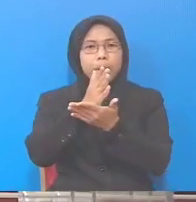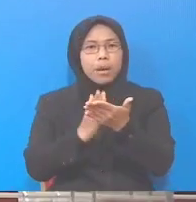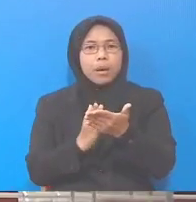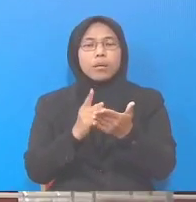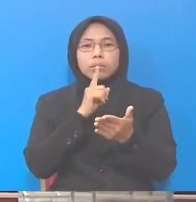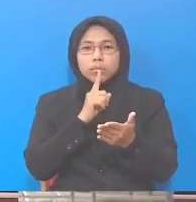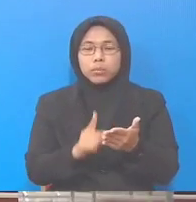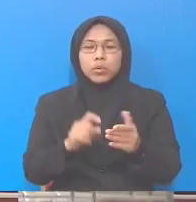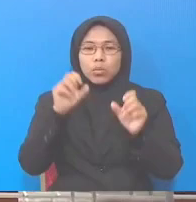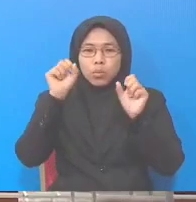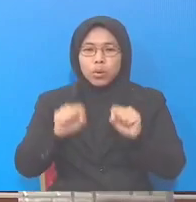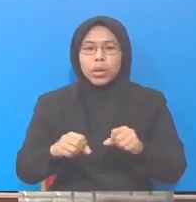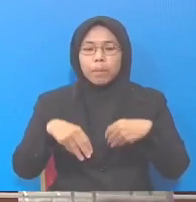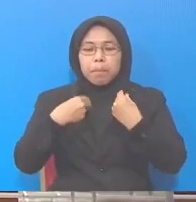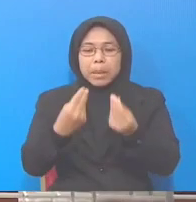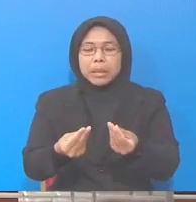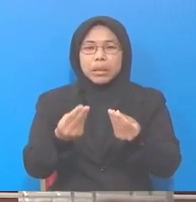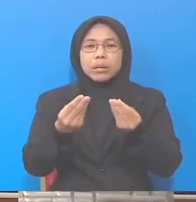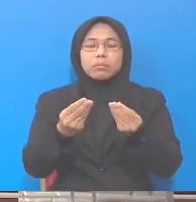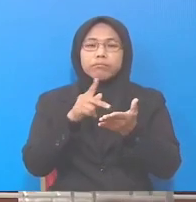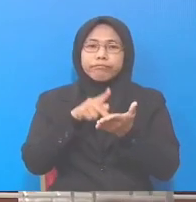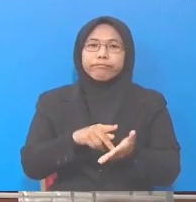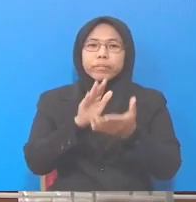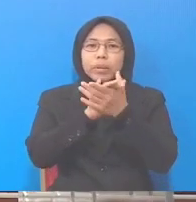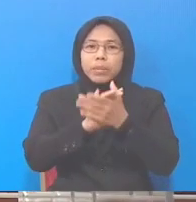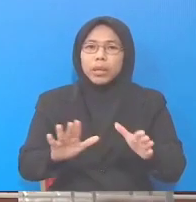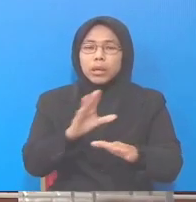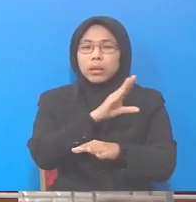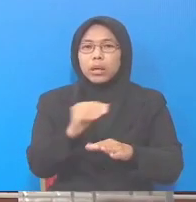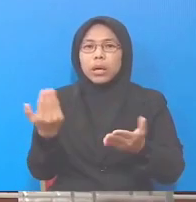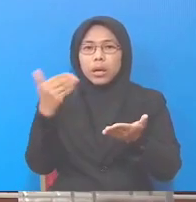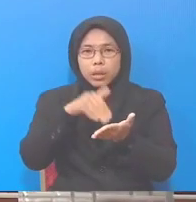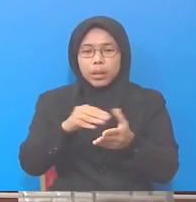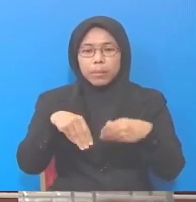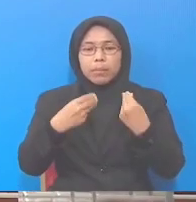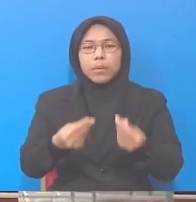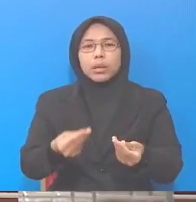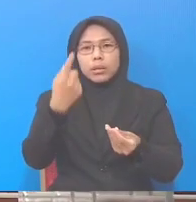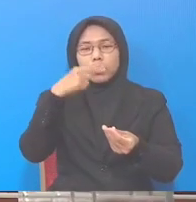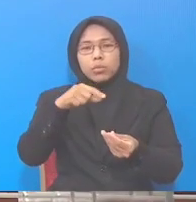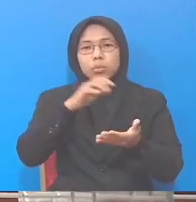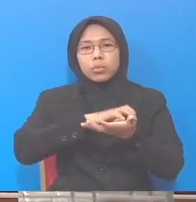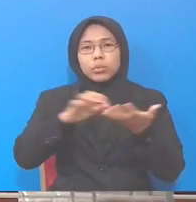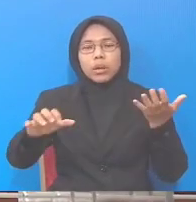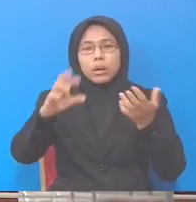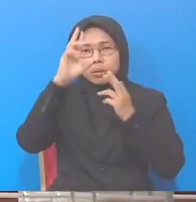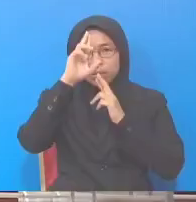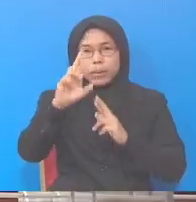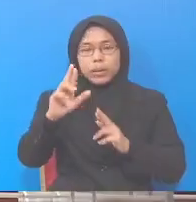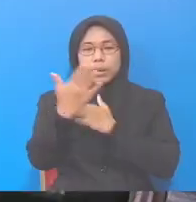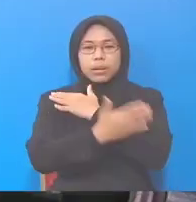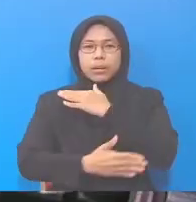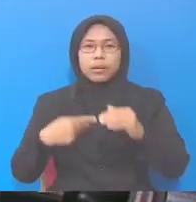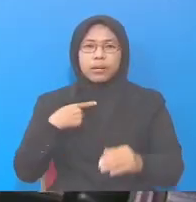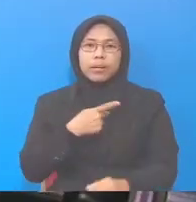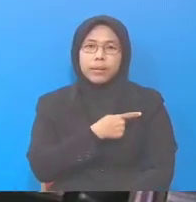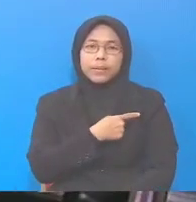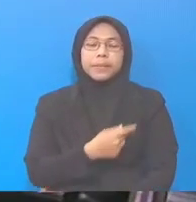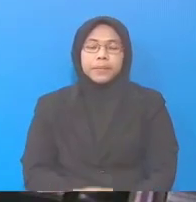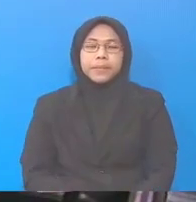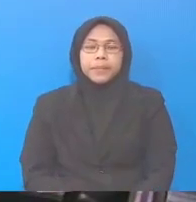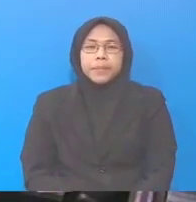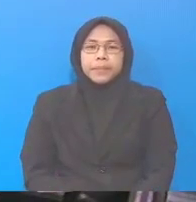yang boleh menjejaskan keselamatan dan akhirnya menjejaskan kedaulatan negara kita Tengah sih